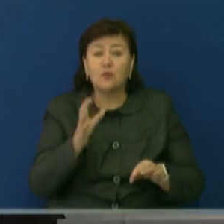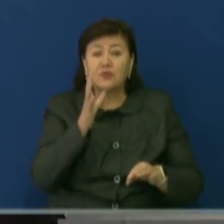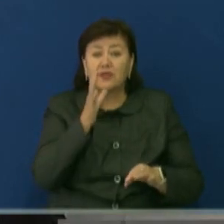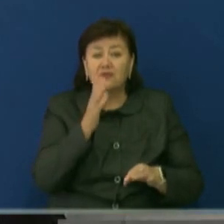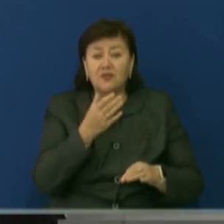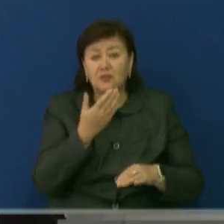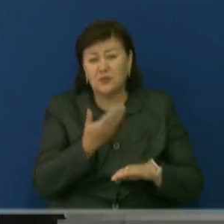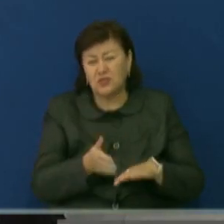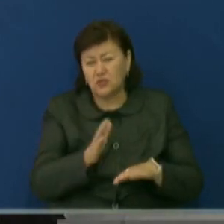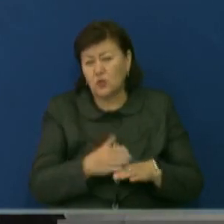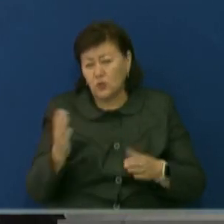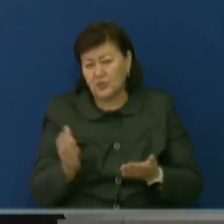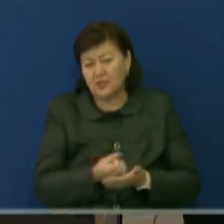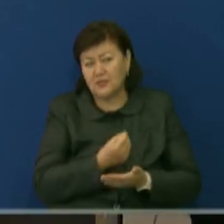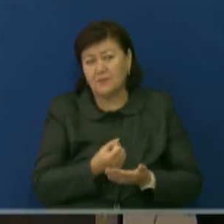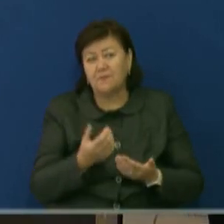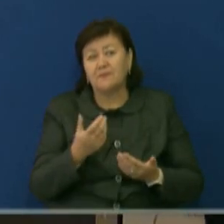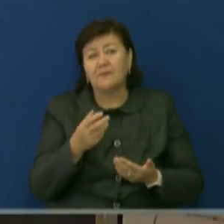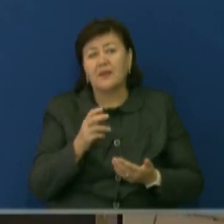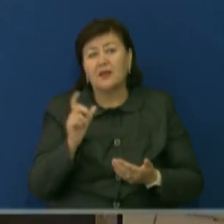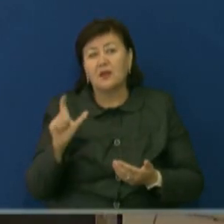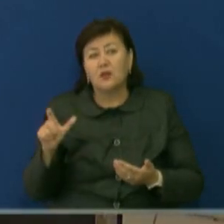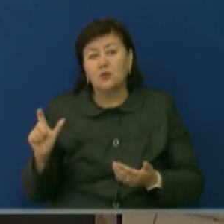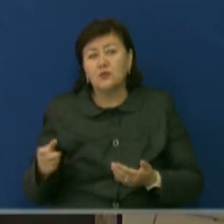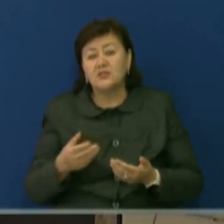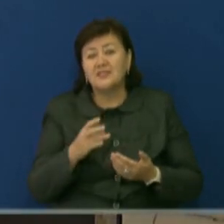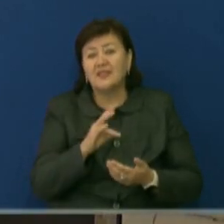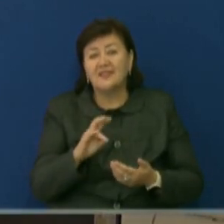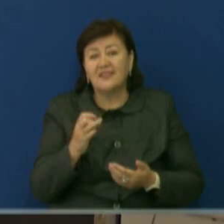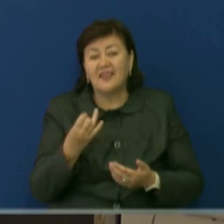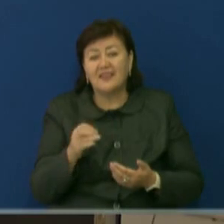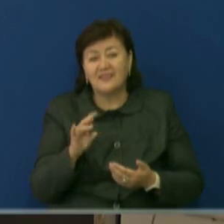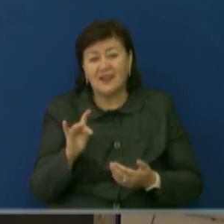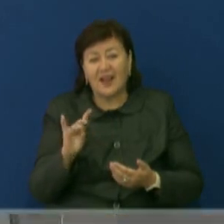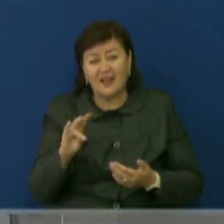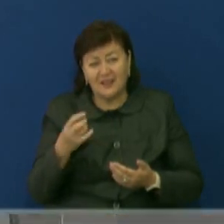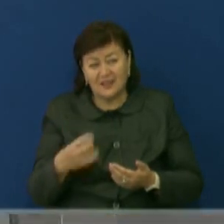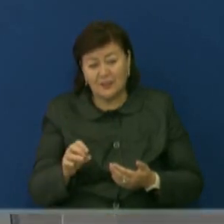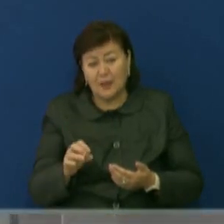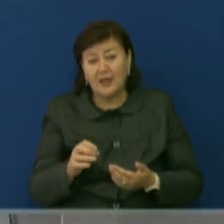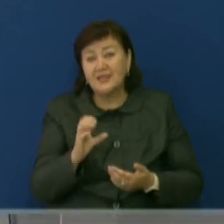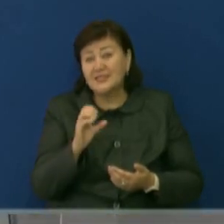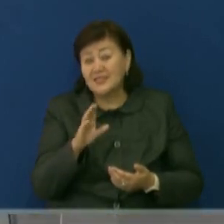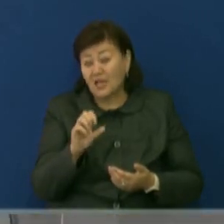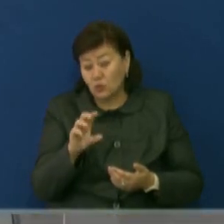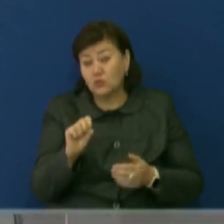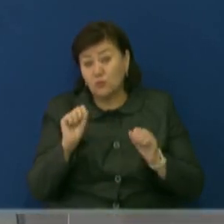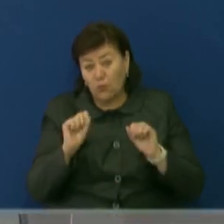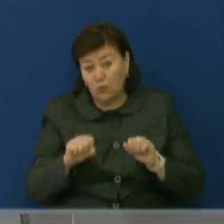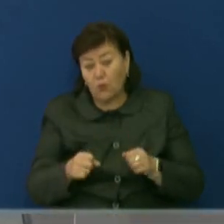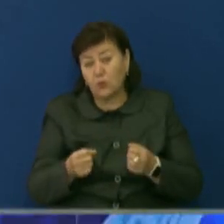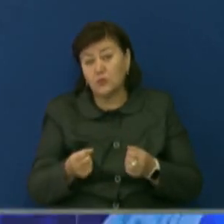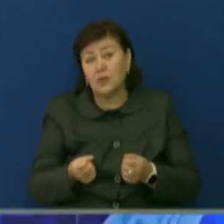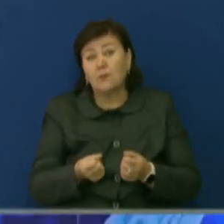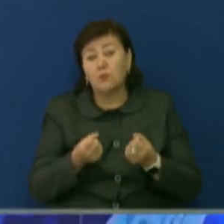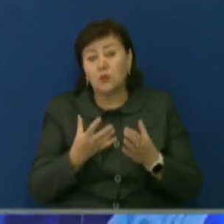Клиенты с безопасным и нейтральным статусом теперь могут получать государственные услуги без обязательного предварительного бронирования. При этом возможность встать в